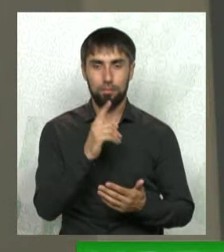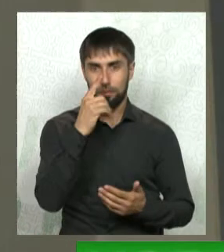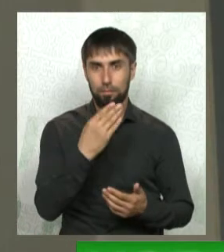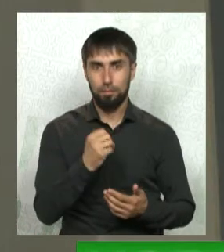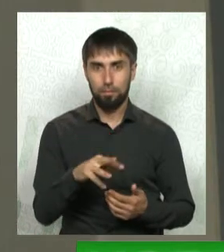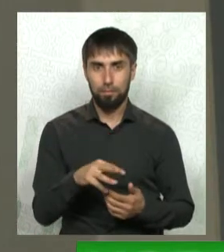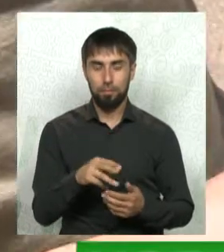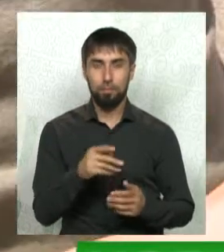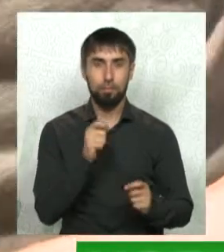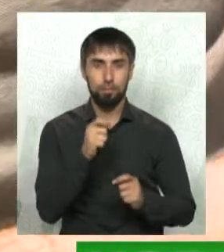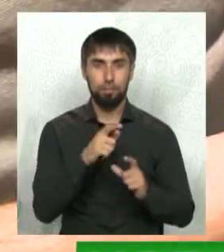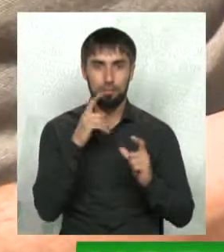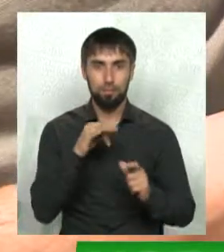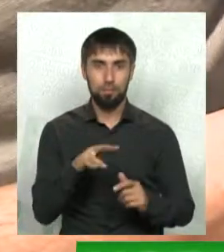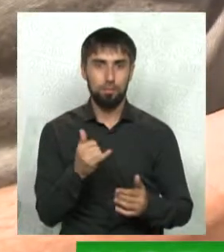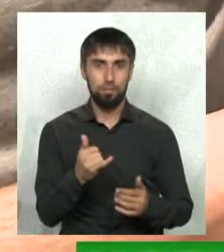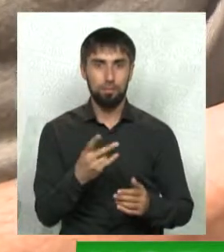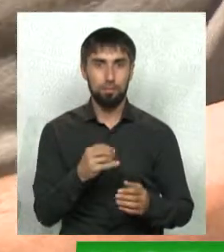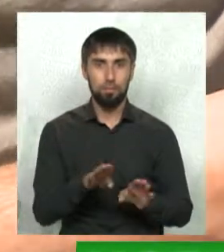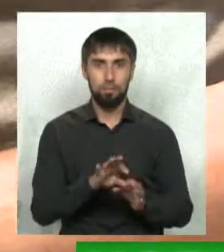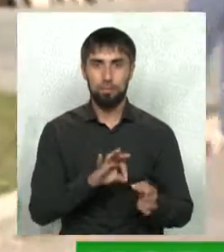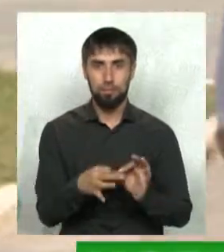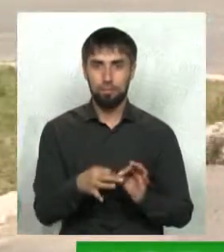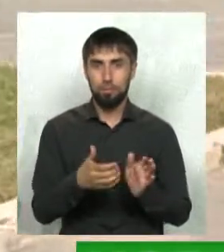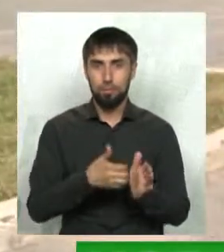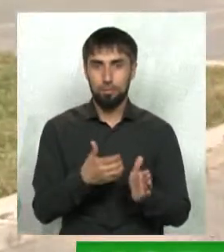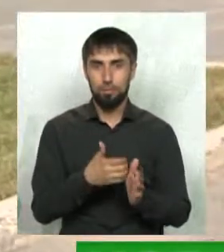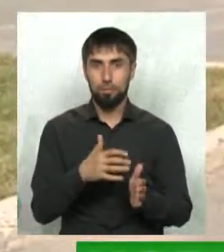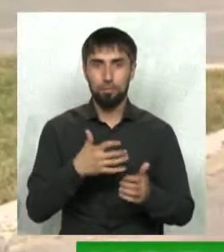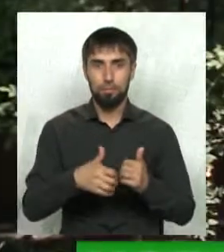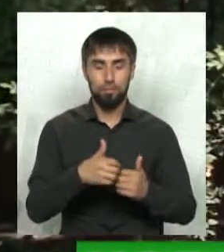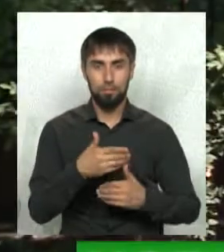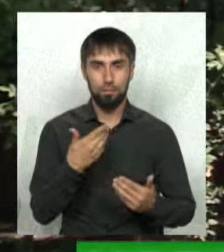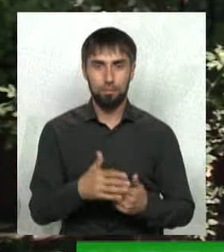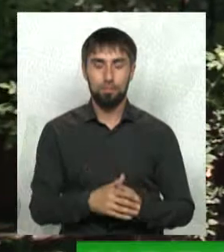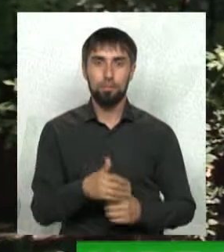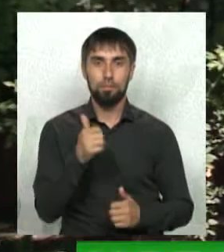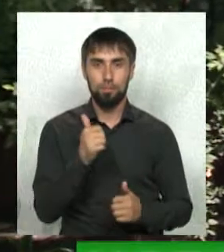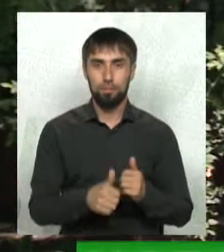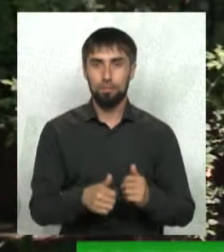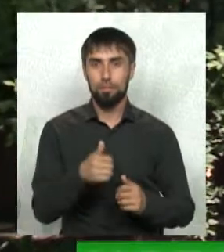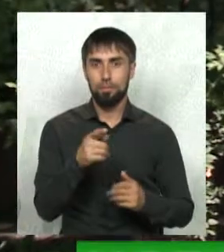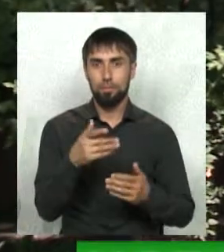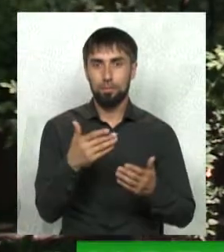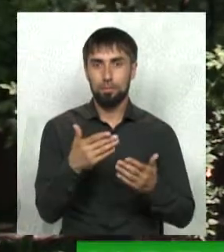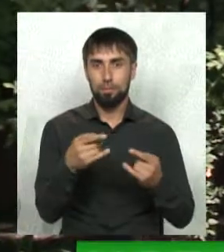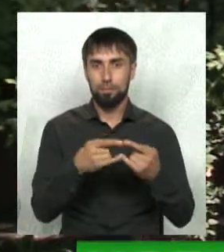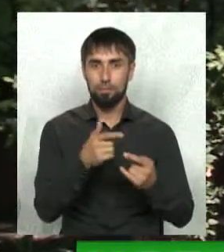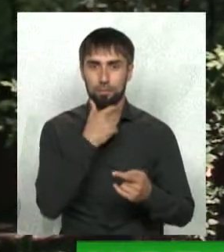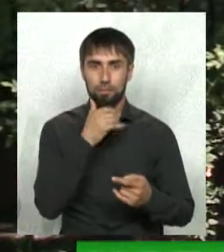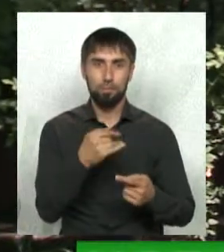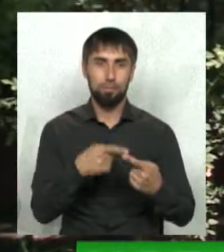штамму. Соблюдать масочный режим сейчас не так сложно, ведь дефицита в средствах защиты нет. Телевизор,